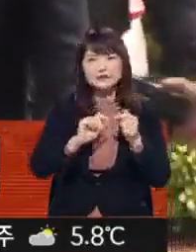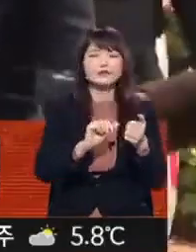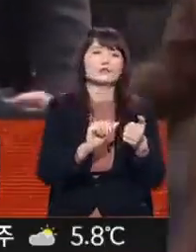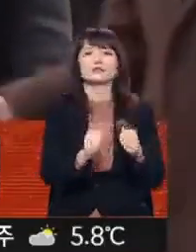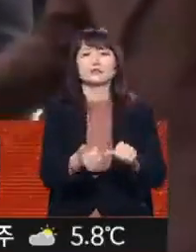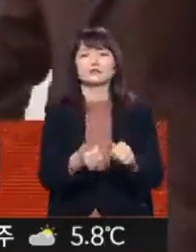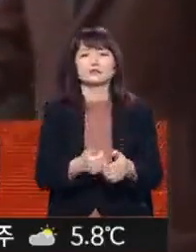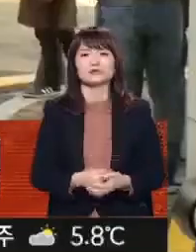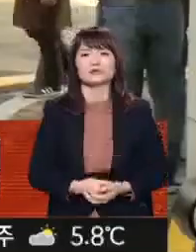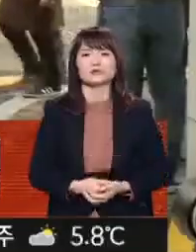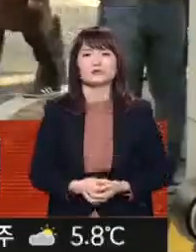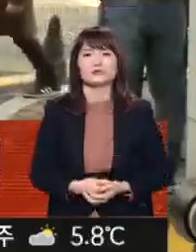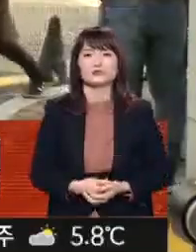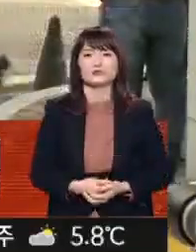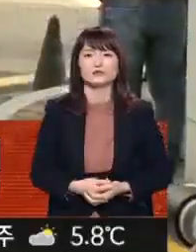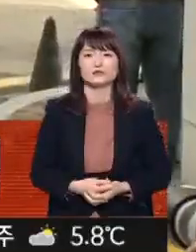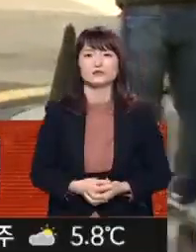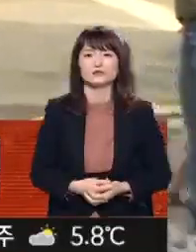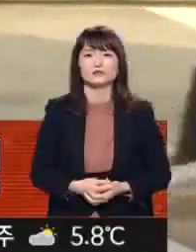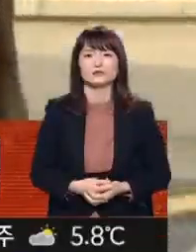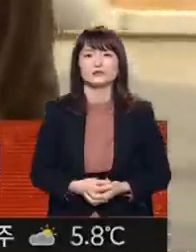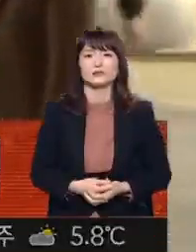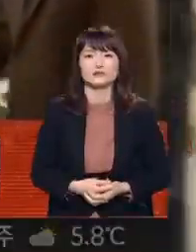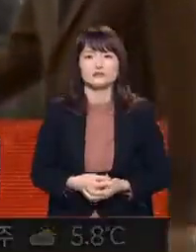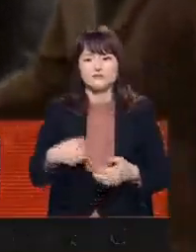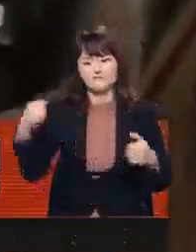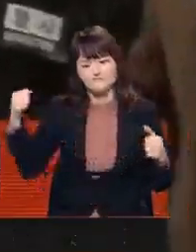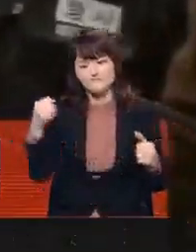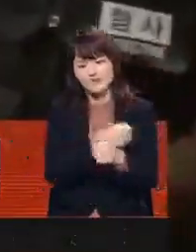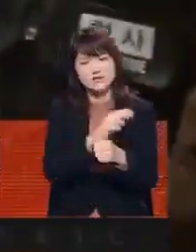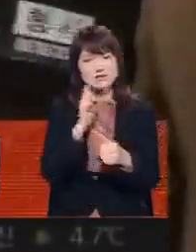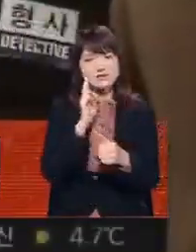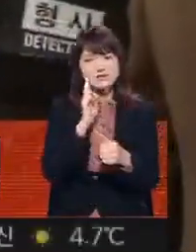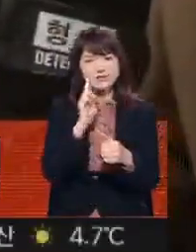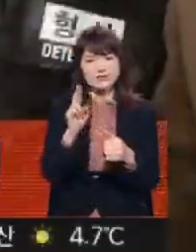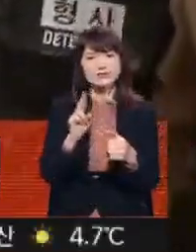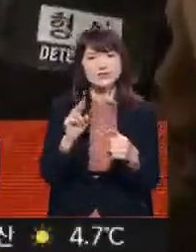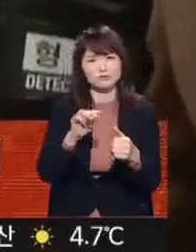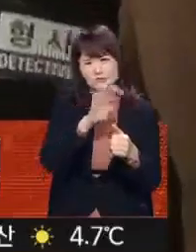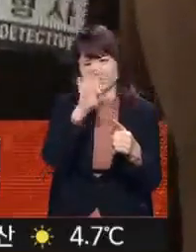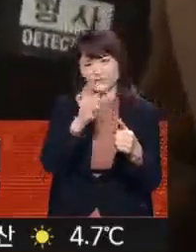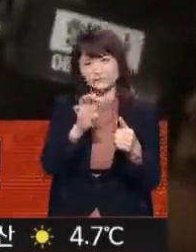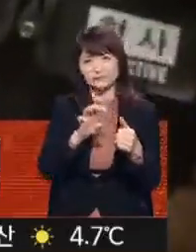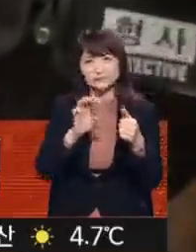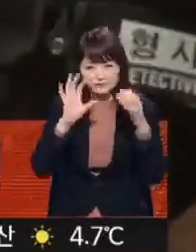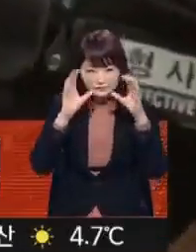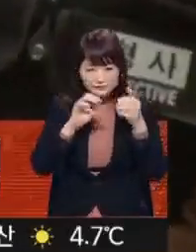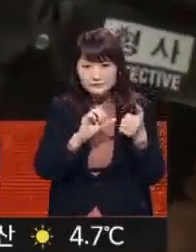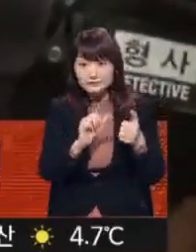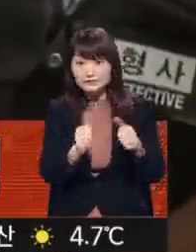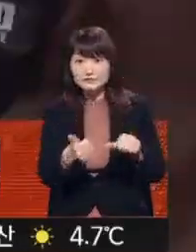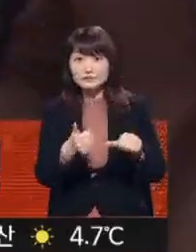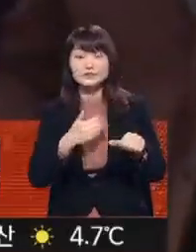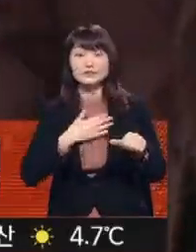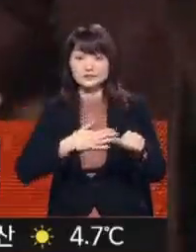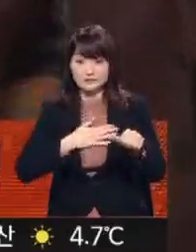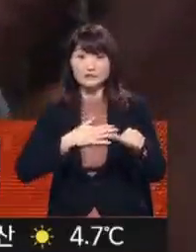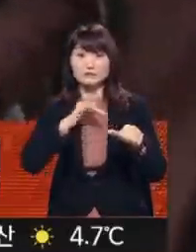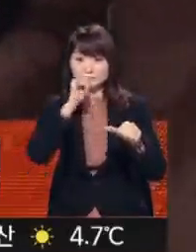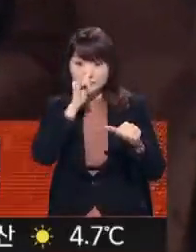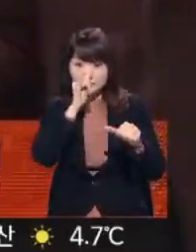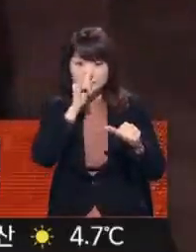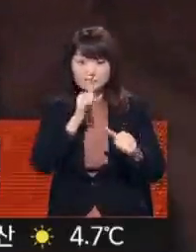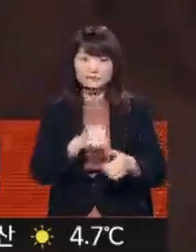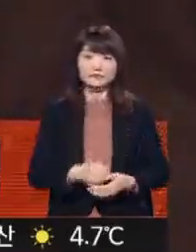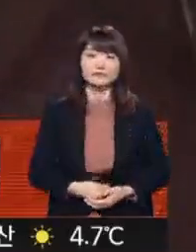이거는 아주 강한 정도의 그런 폭행이 반복됐고 그렇다면 충분히 아이가 사망할 정도로 충분히